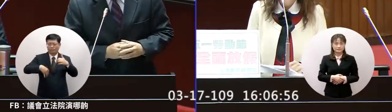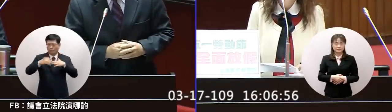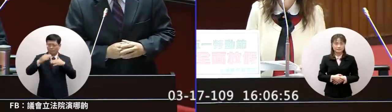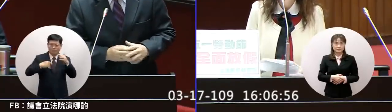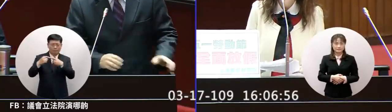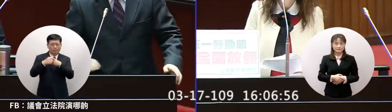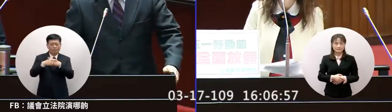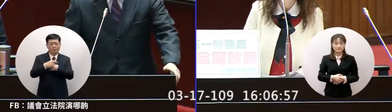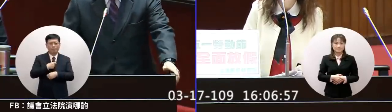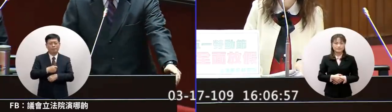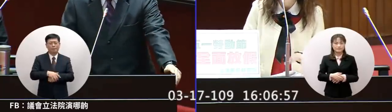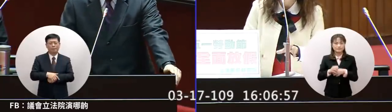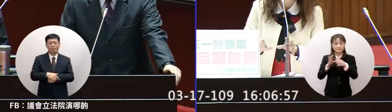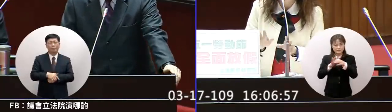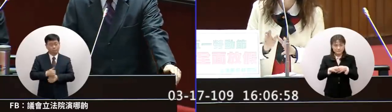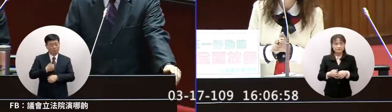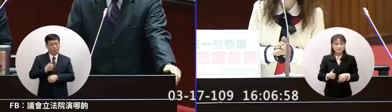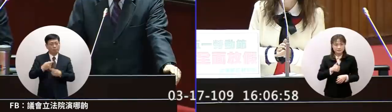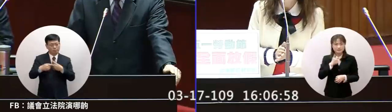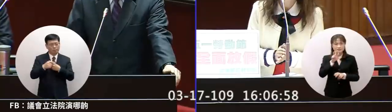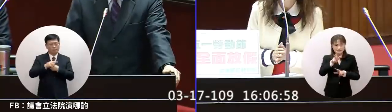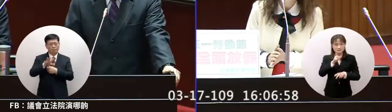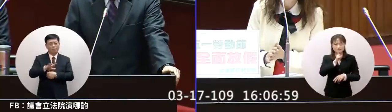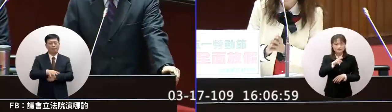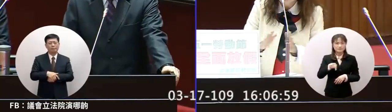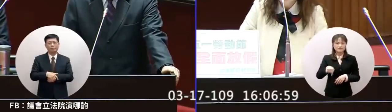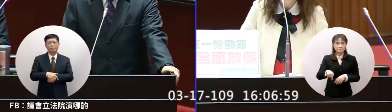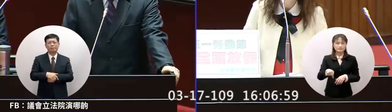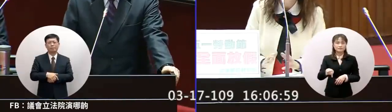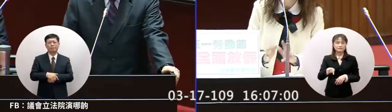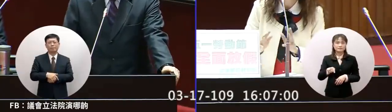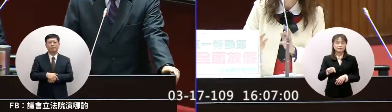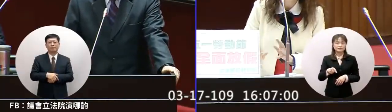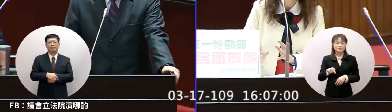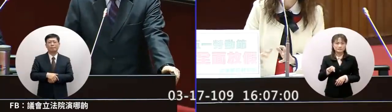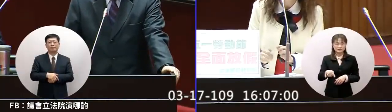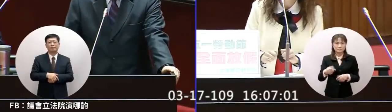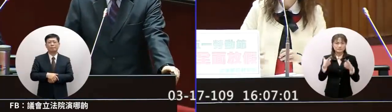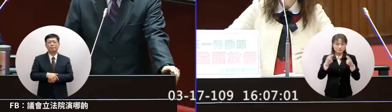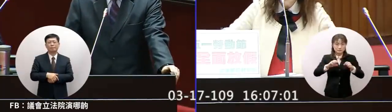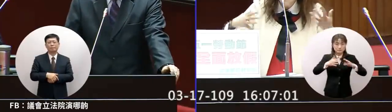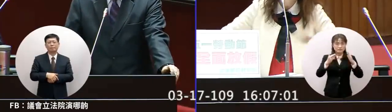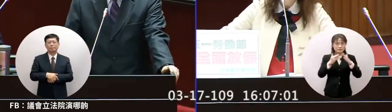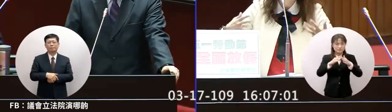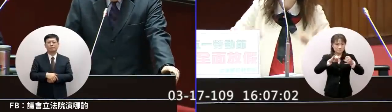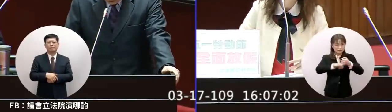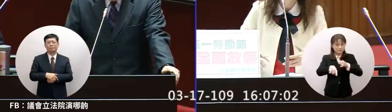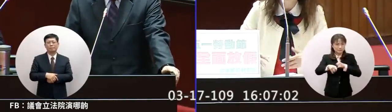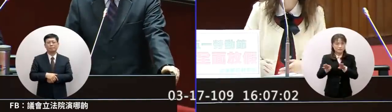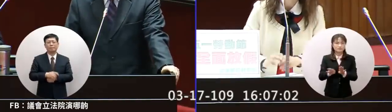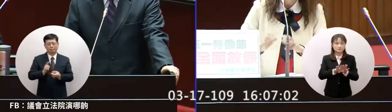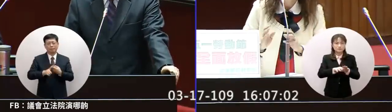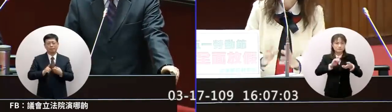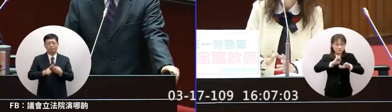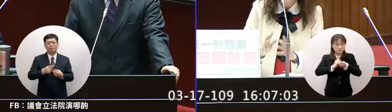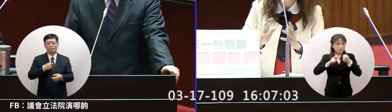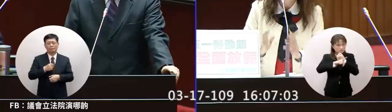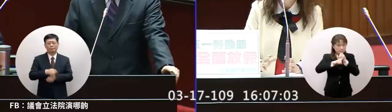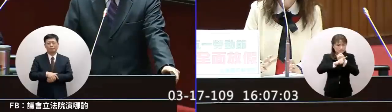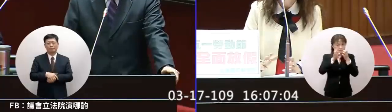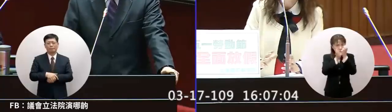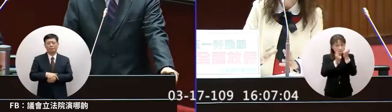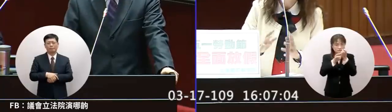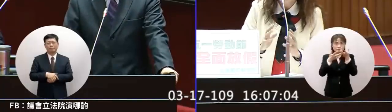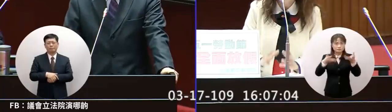研究来研究。 因为林清讲吼，确实有咧研究。部长我了解，因为当然这是咧国际上咧要制定，一定是爱做一战面的时刻。总是